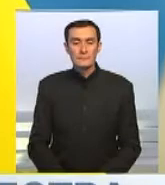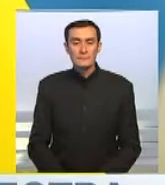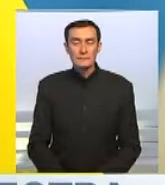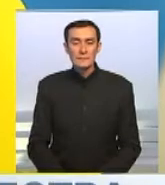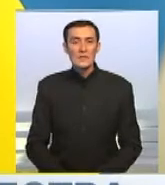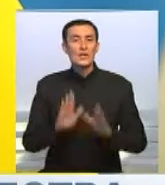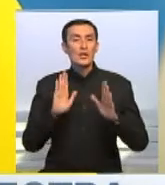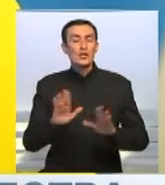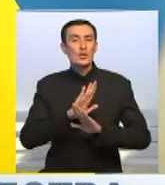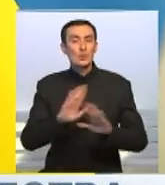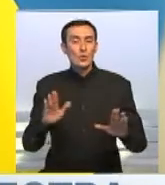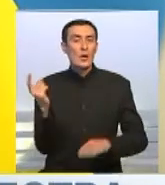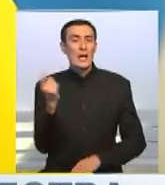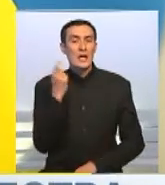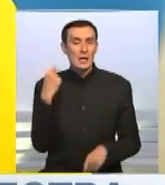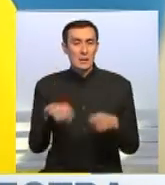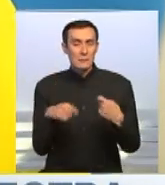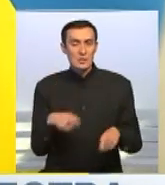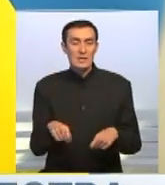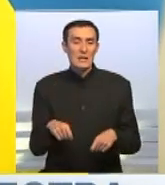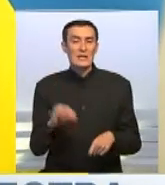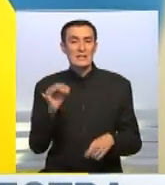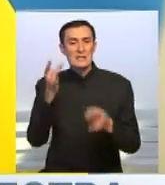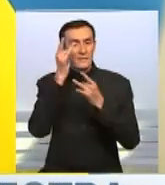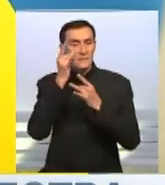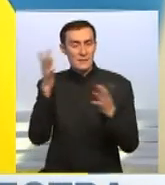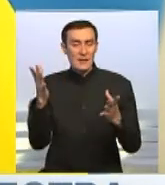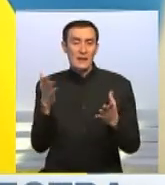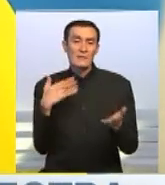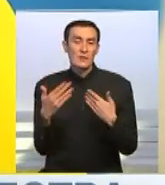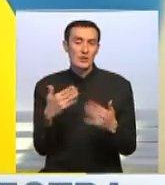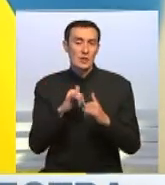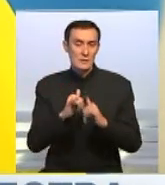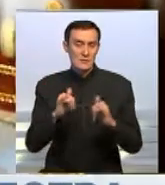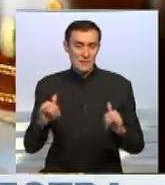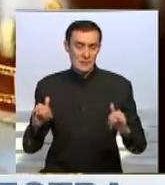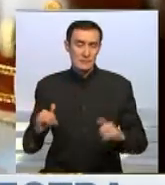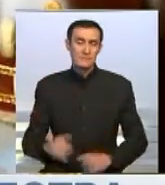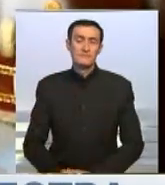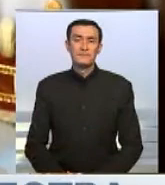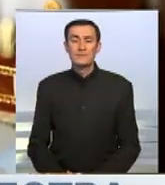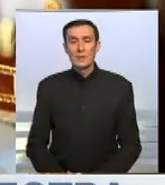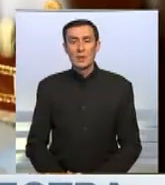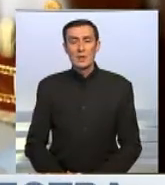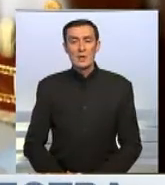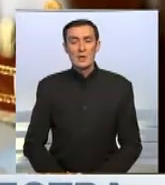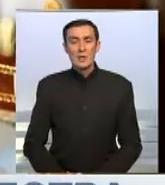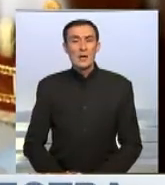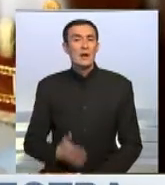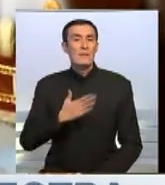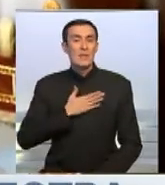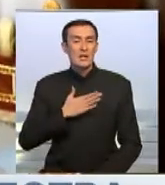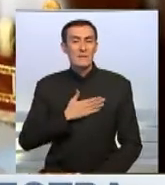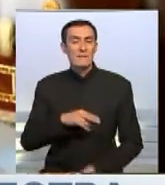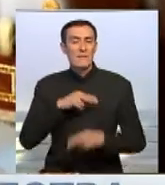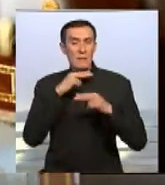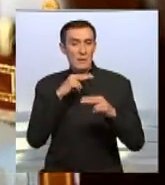Не только экономическая, но и гуманитарная сфера в приоритете развития межгосударственных отношений. Наш